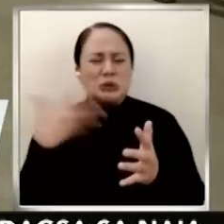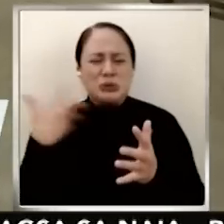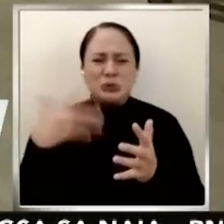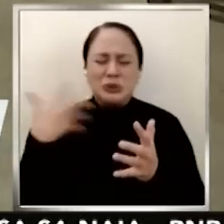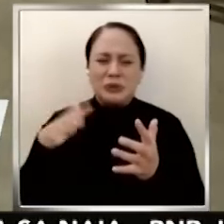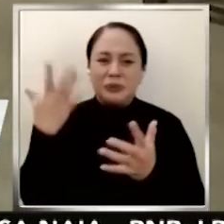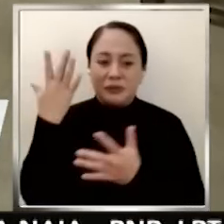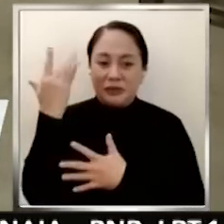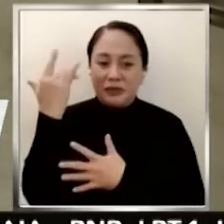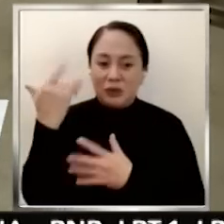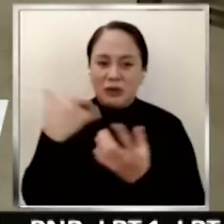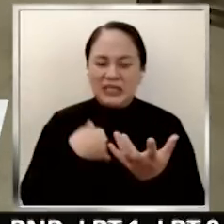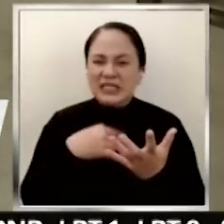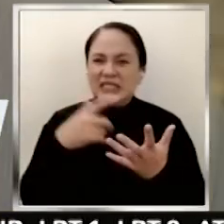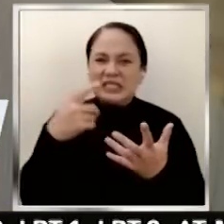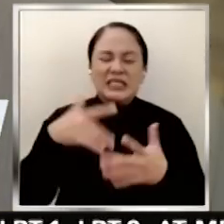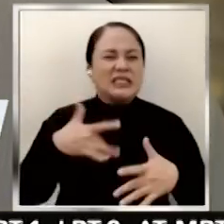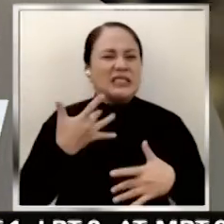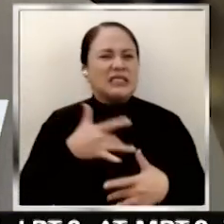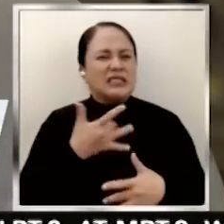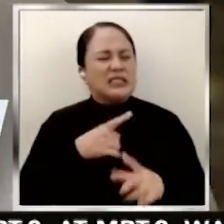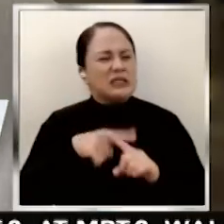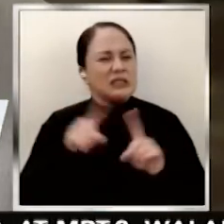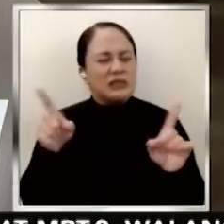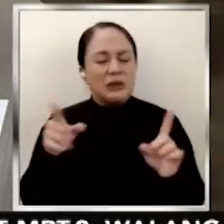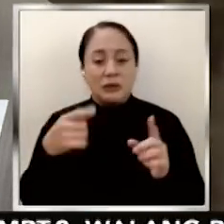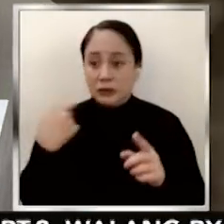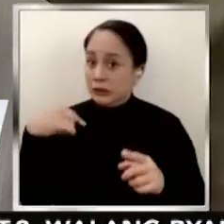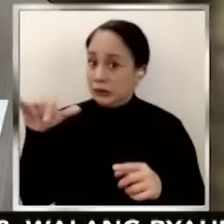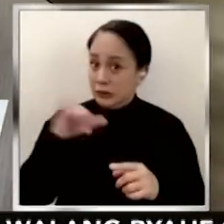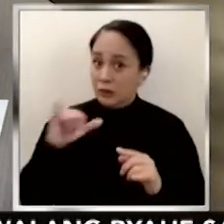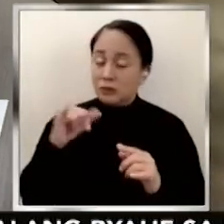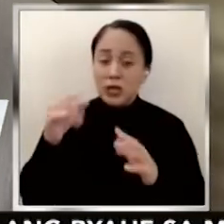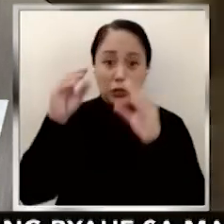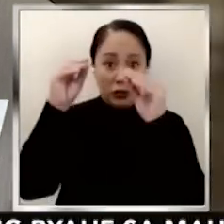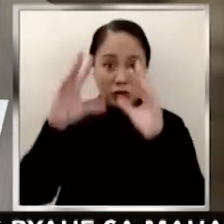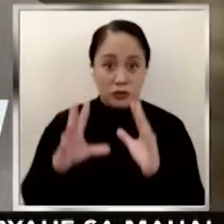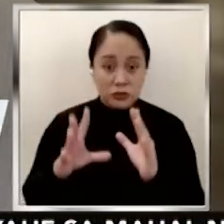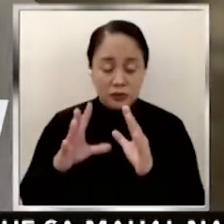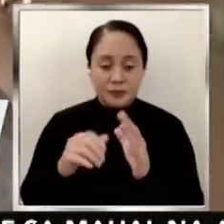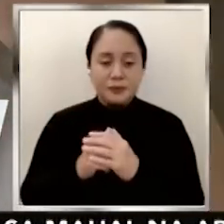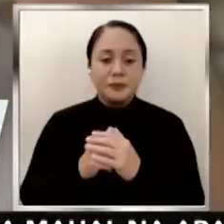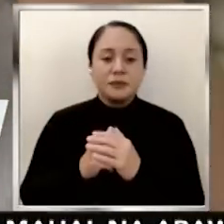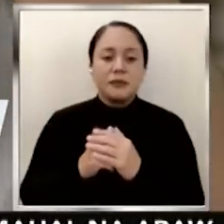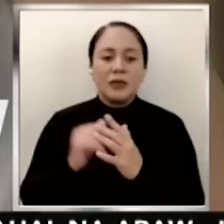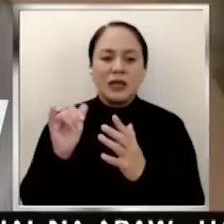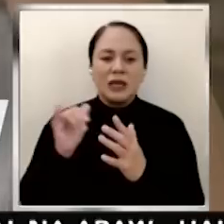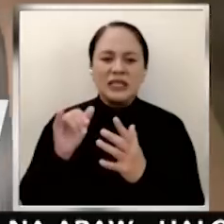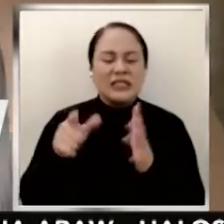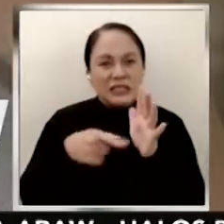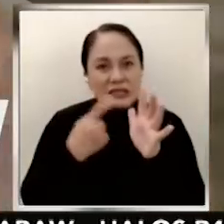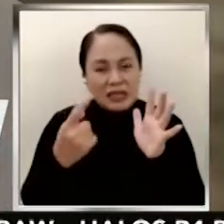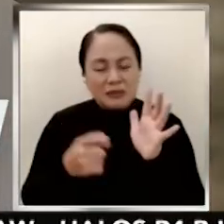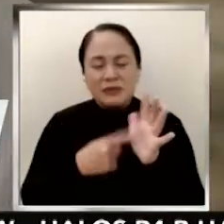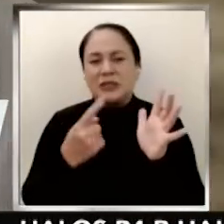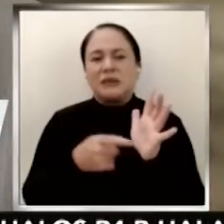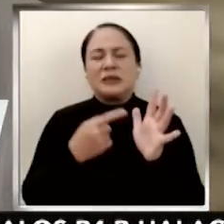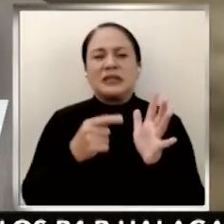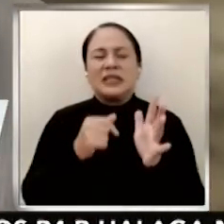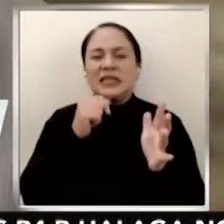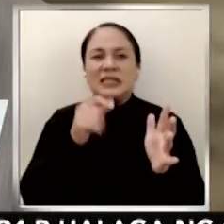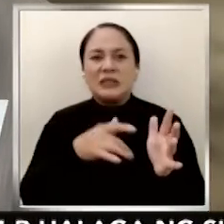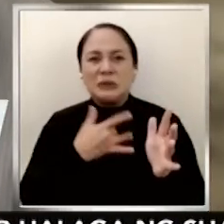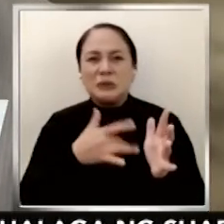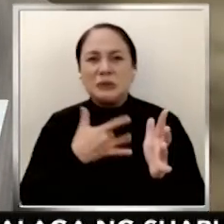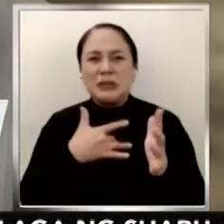iba na yung pakiramdam nila. Kahit nga po kaming mga teacher, ay kung minsan hindi namin nararamdaman, tumatagaktak na